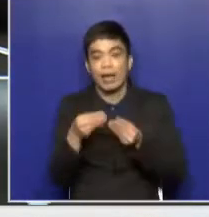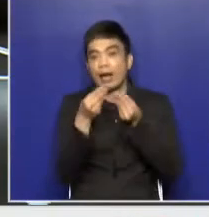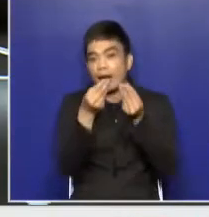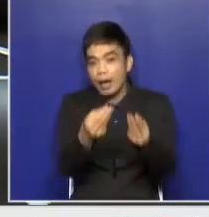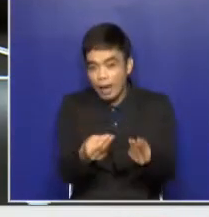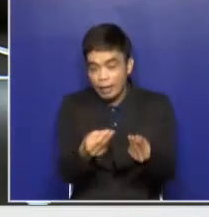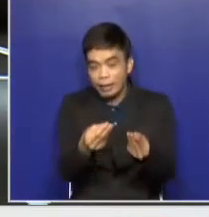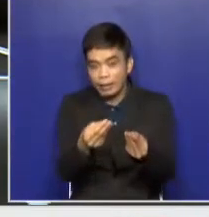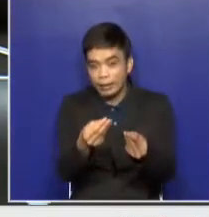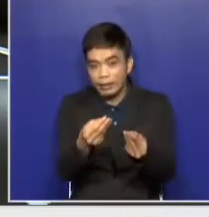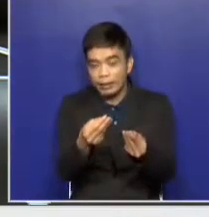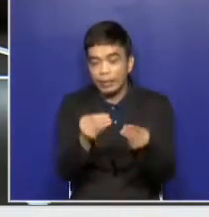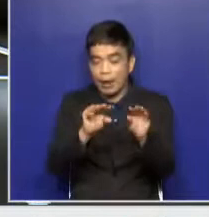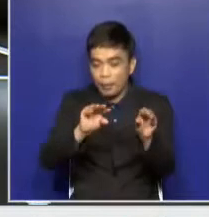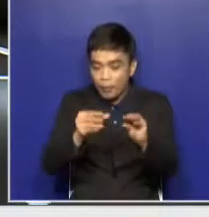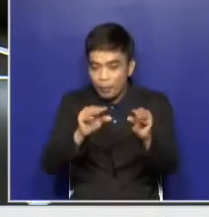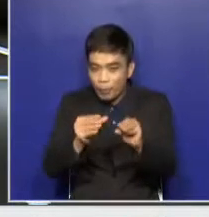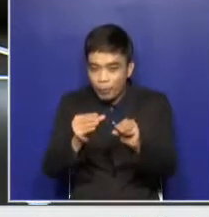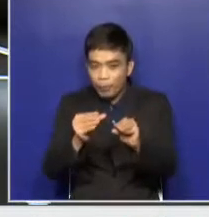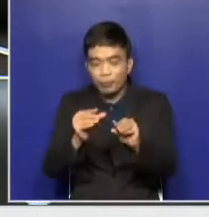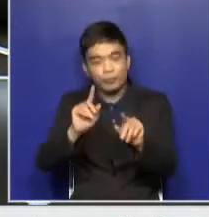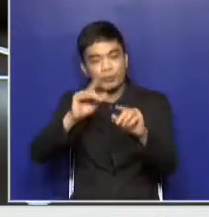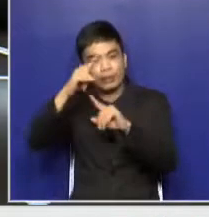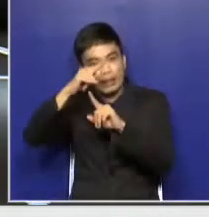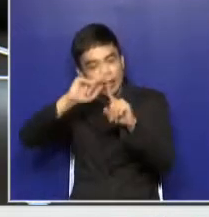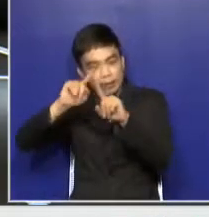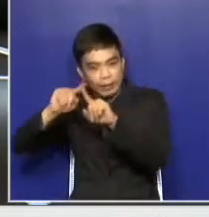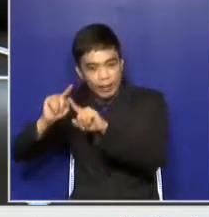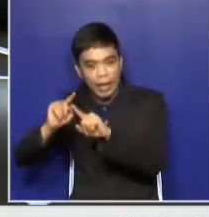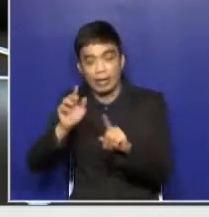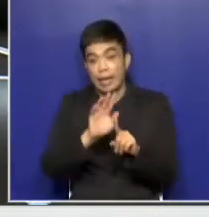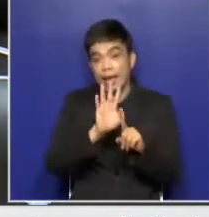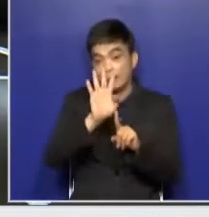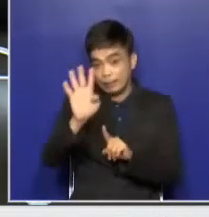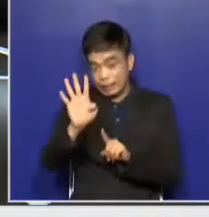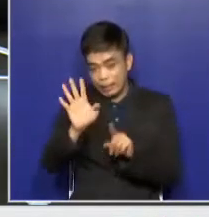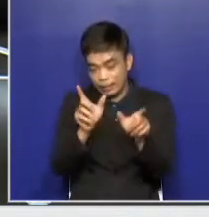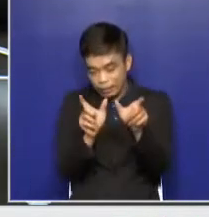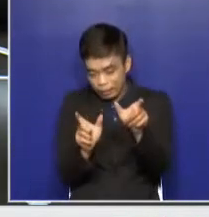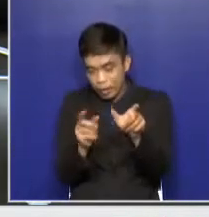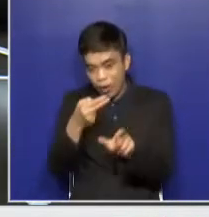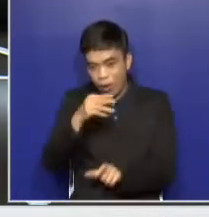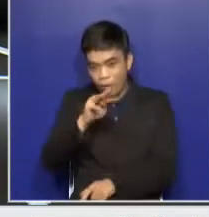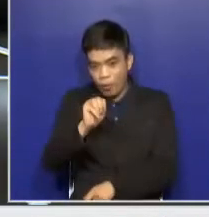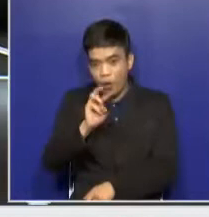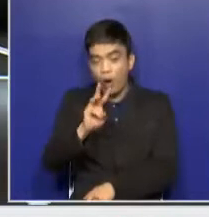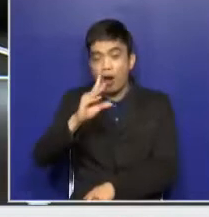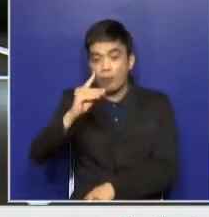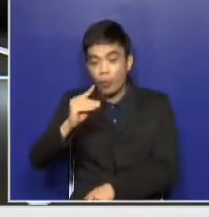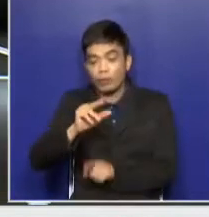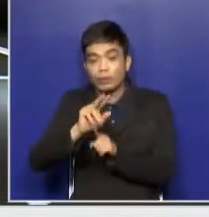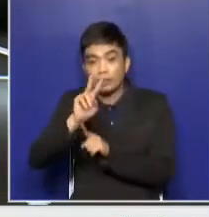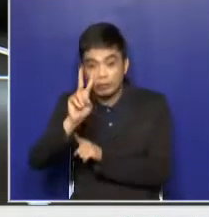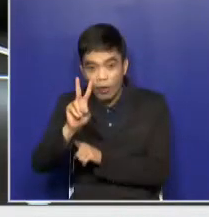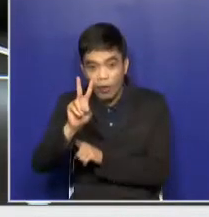ความถี่และส่วนที่4การกำกับการประกอบกิจการในหมวดที่2การกำกับดูแลการ